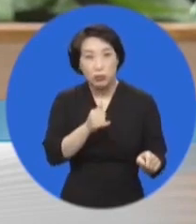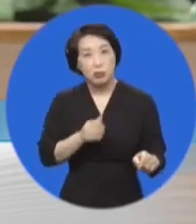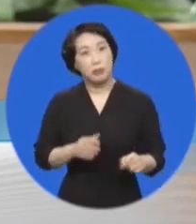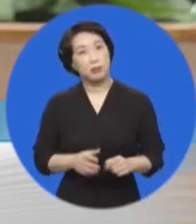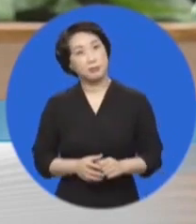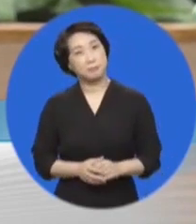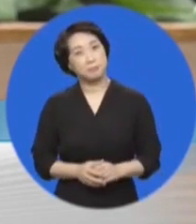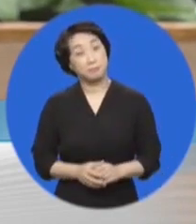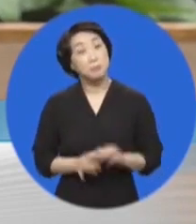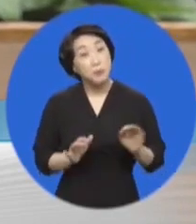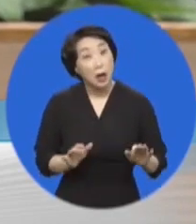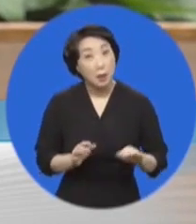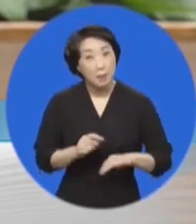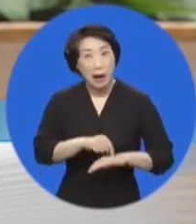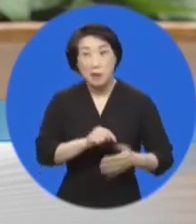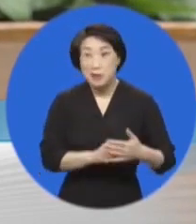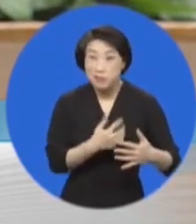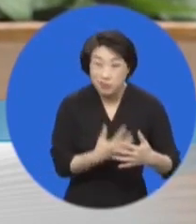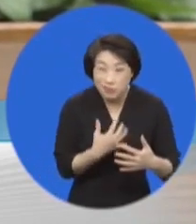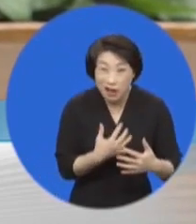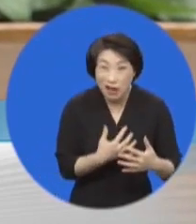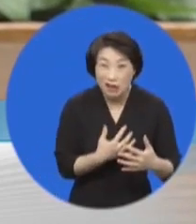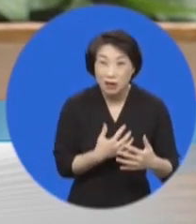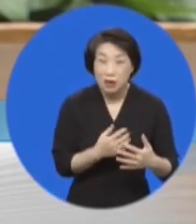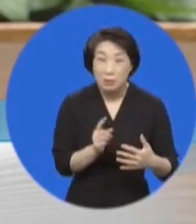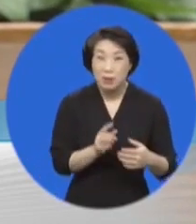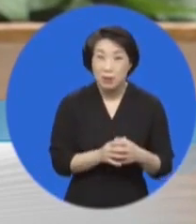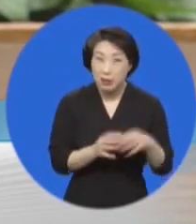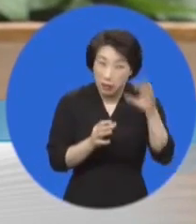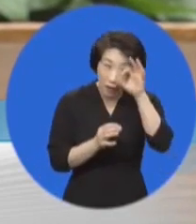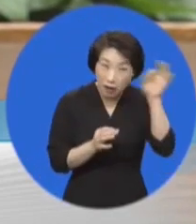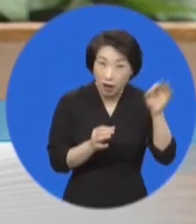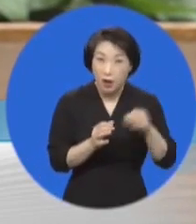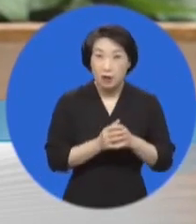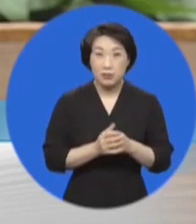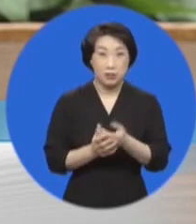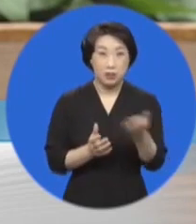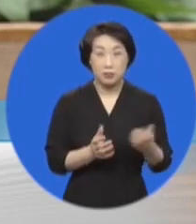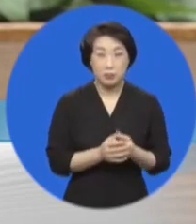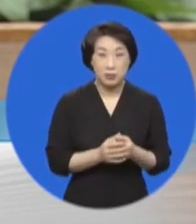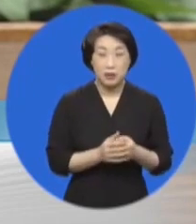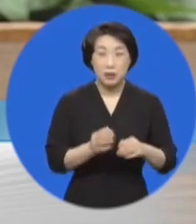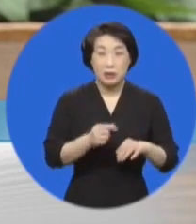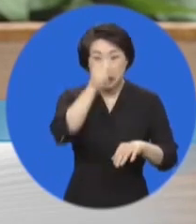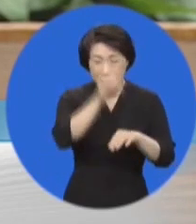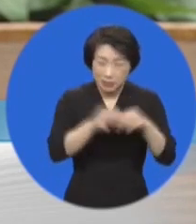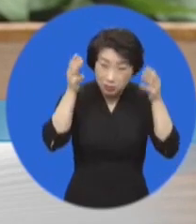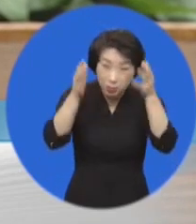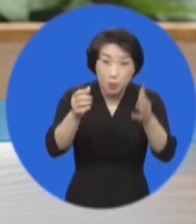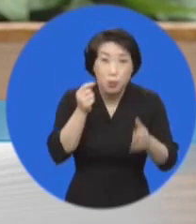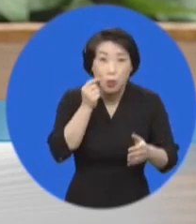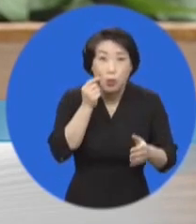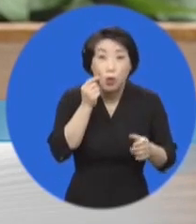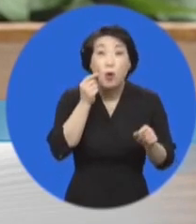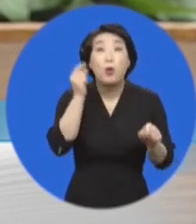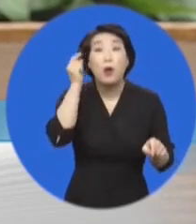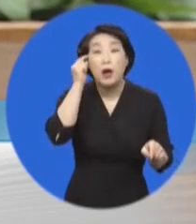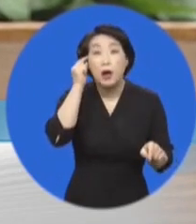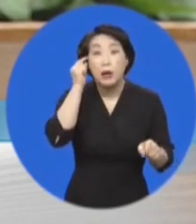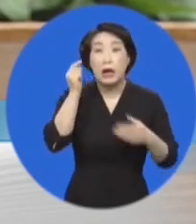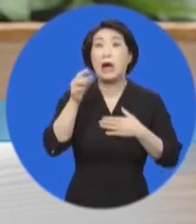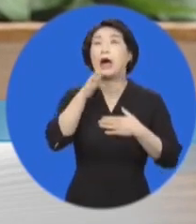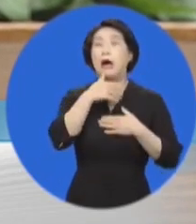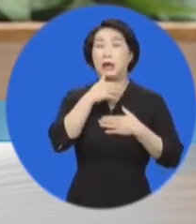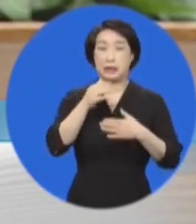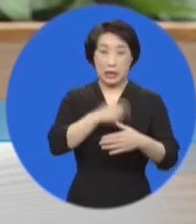예, 마음이 불안하거나 한눈파리가 되거나 마음 예배에 집중하지 못하면 내